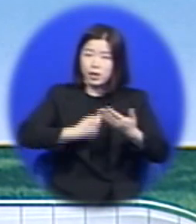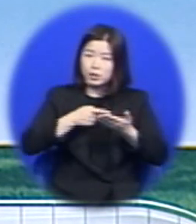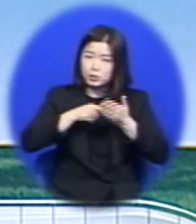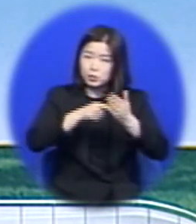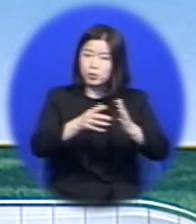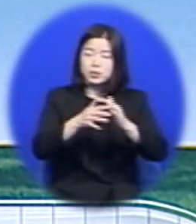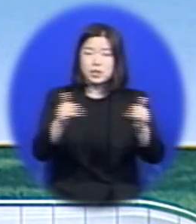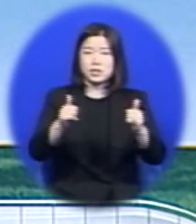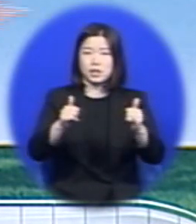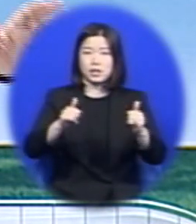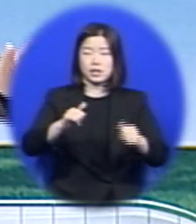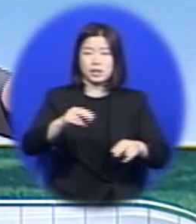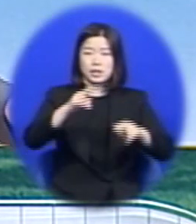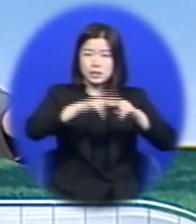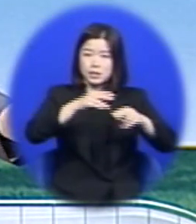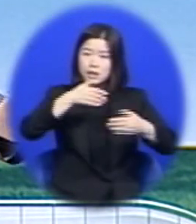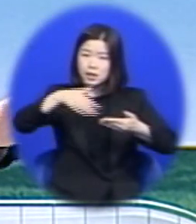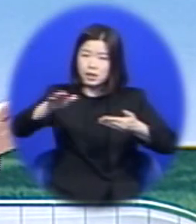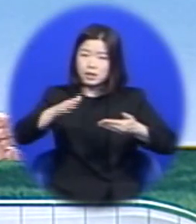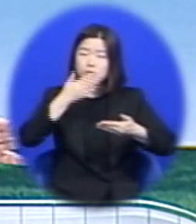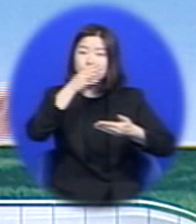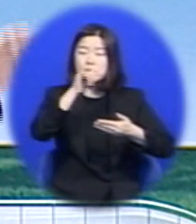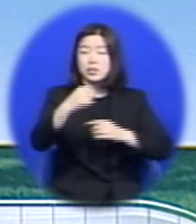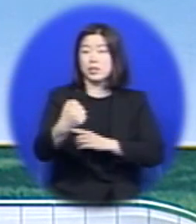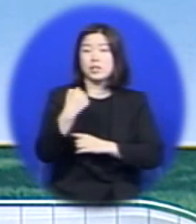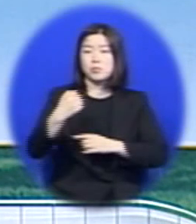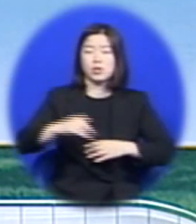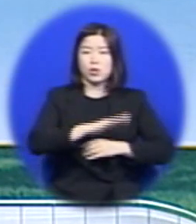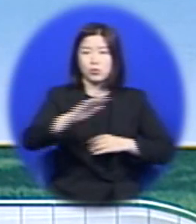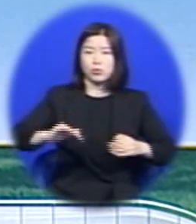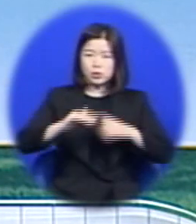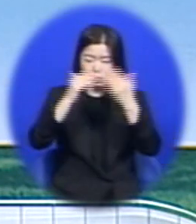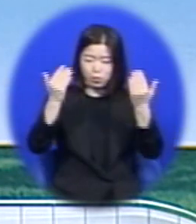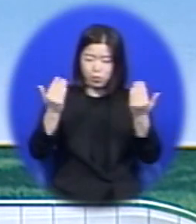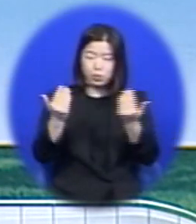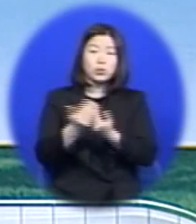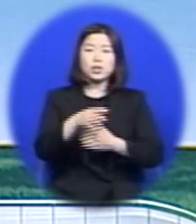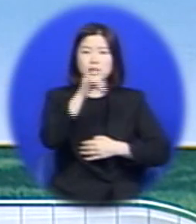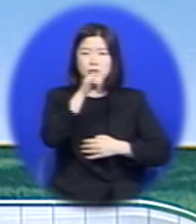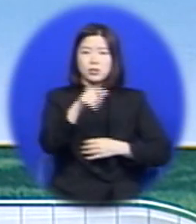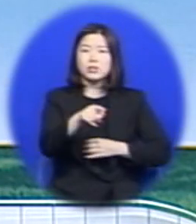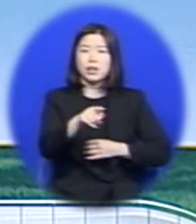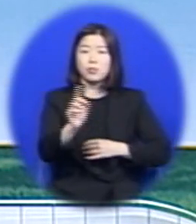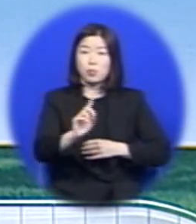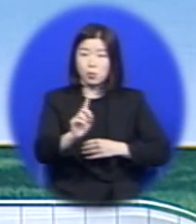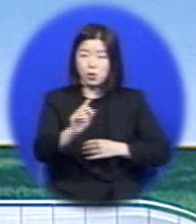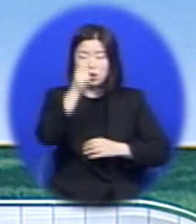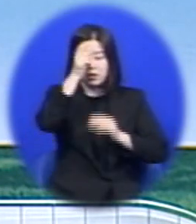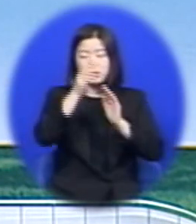독재자를 자리에서 내칠 수 있는 힘이 우리 모두에게 있습니다. 그게 기도예요.